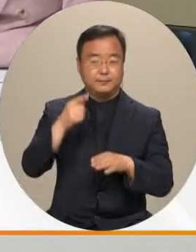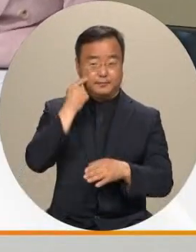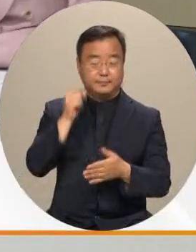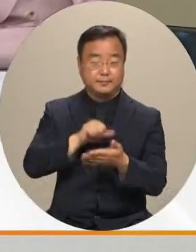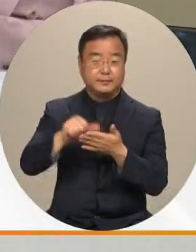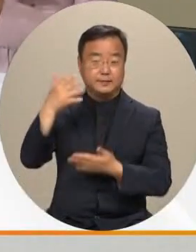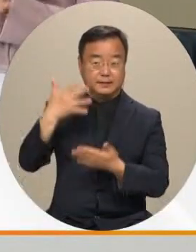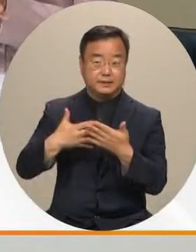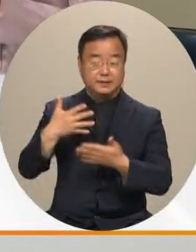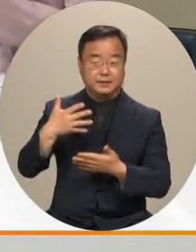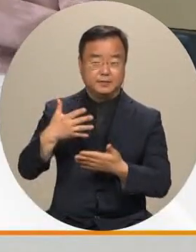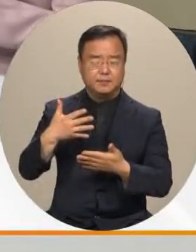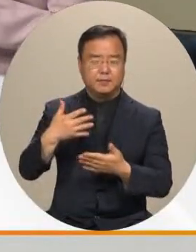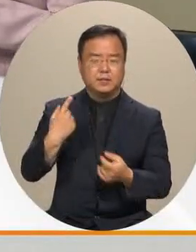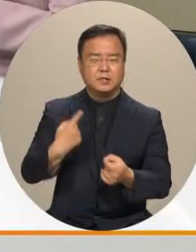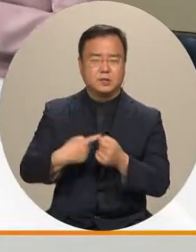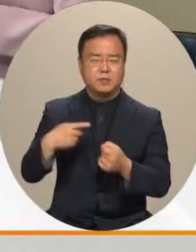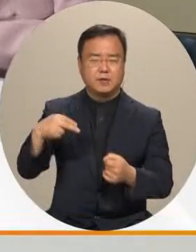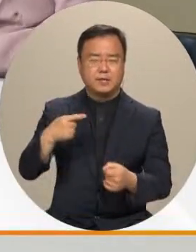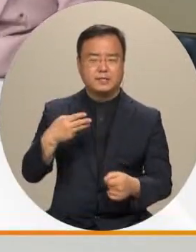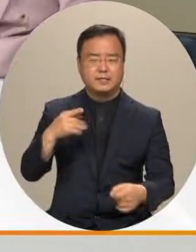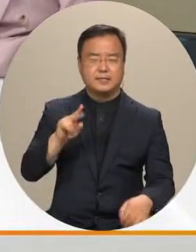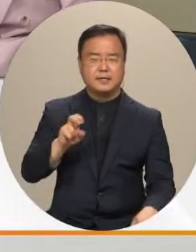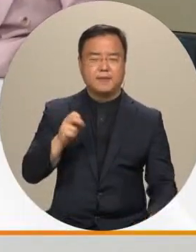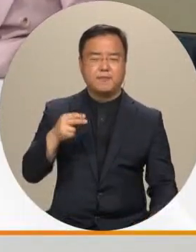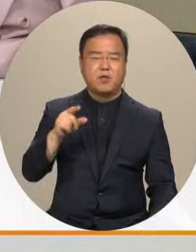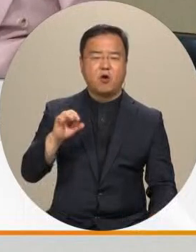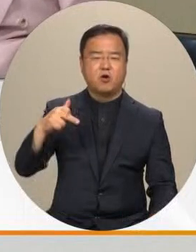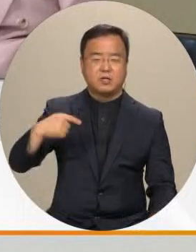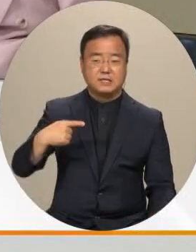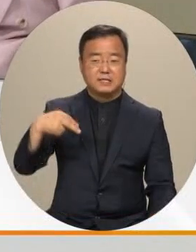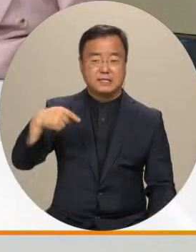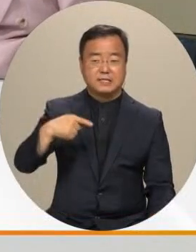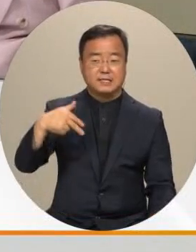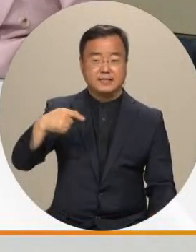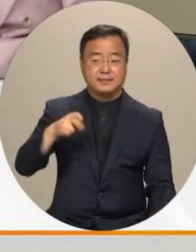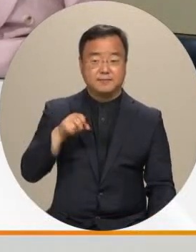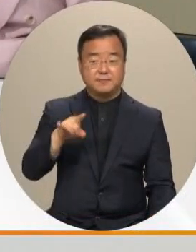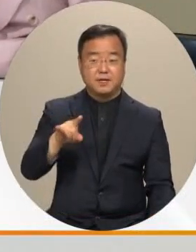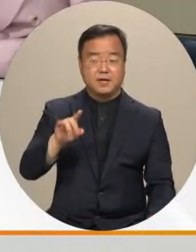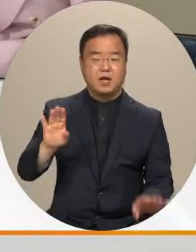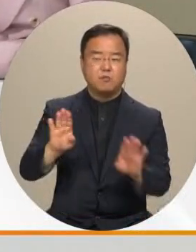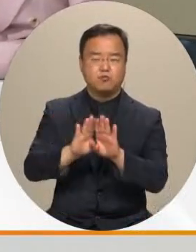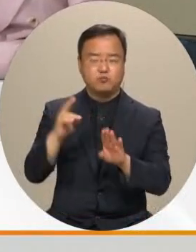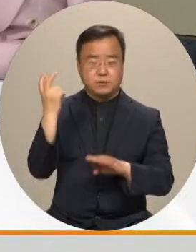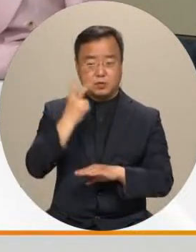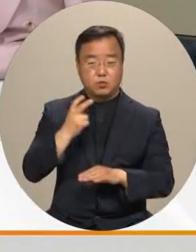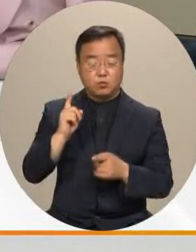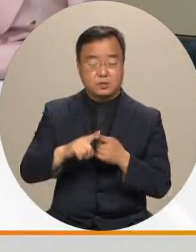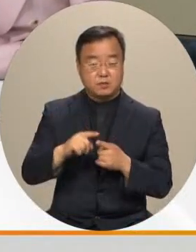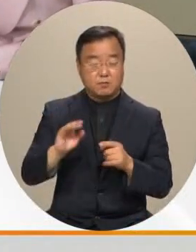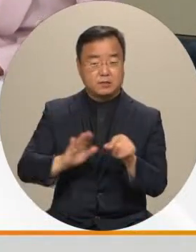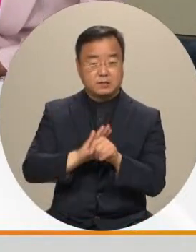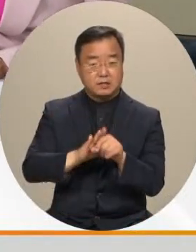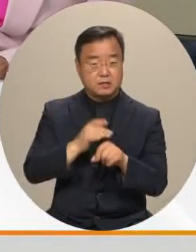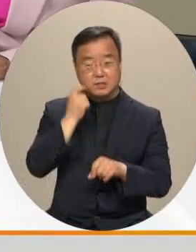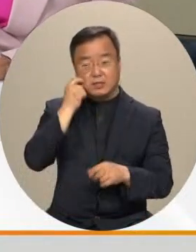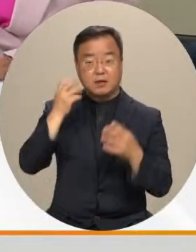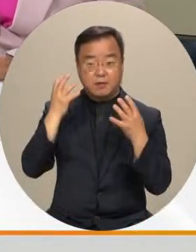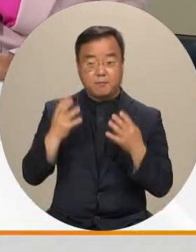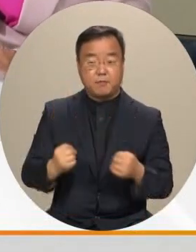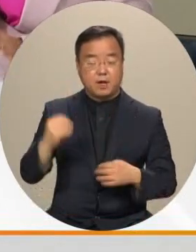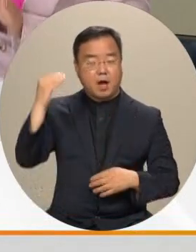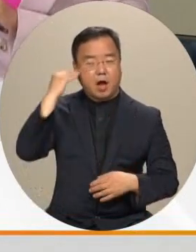애니메이션이 더 퍼스트 슬램덩크와 수준의 문단속 이런 작품들이 굉장히 큰 사랑을 받았습니다 국내 애니메이션